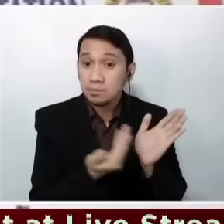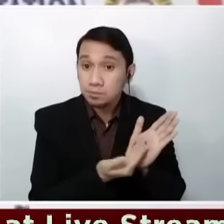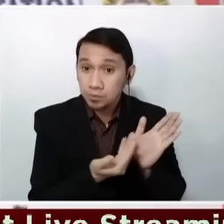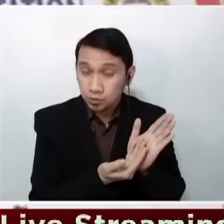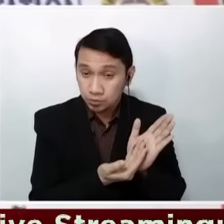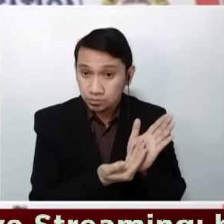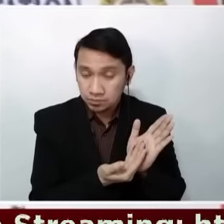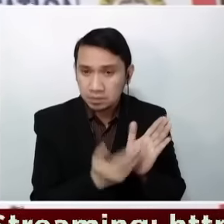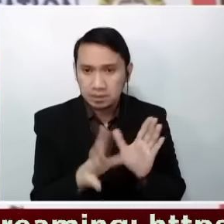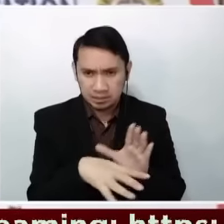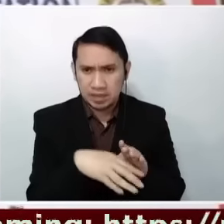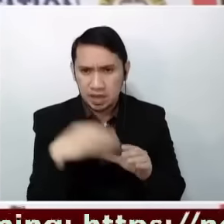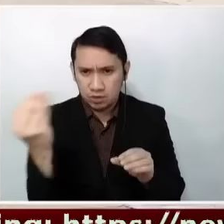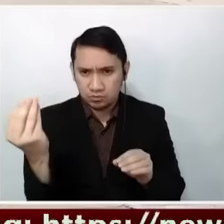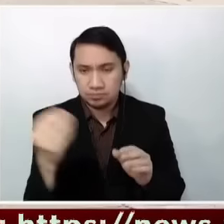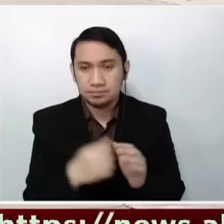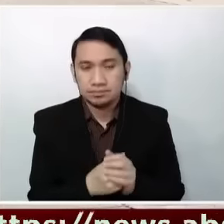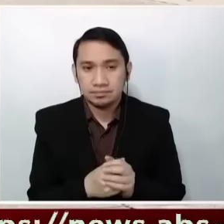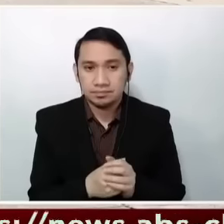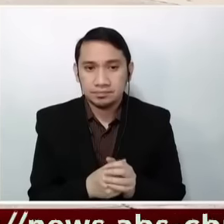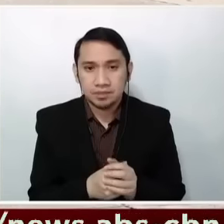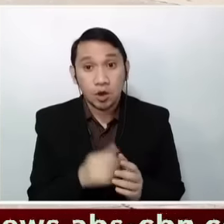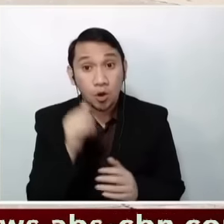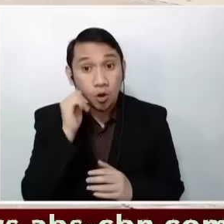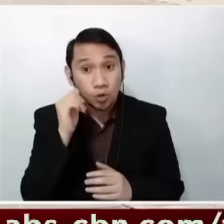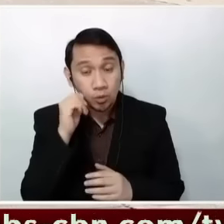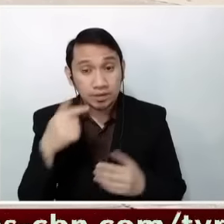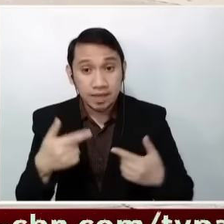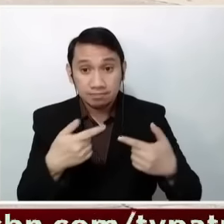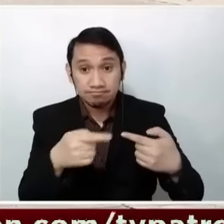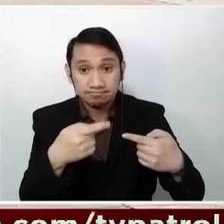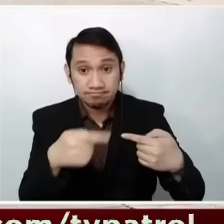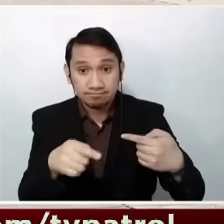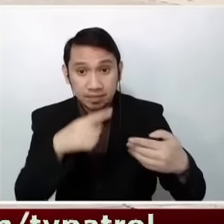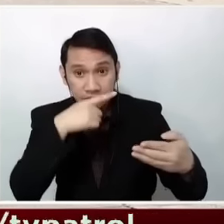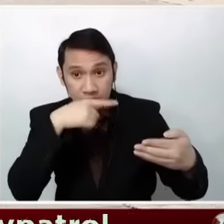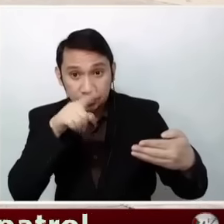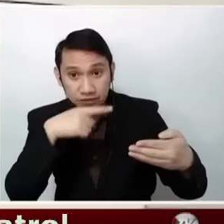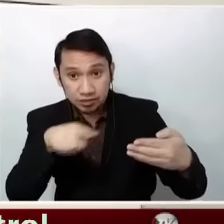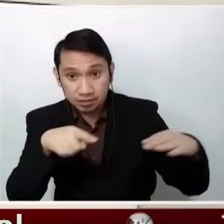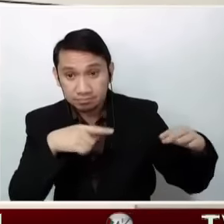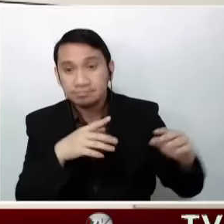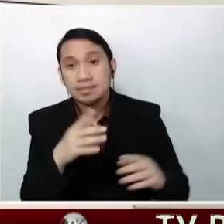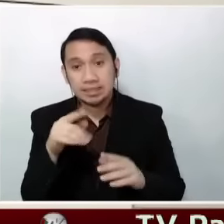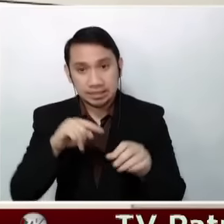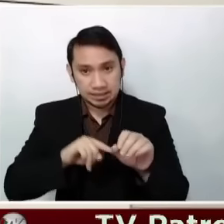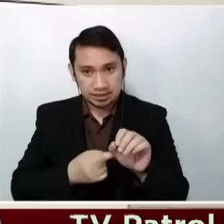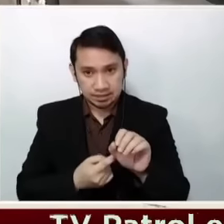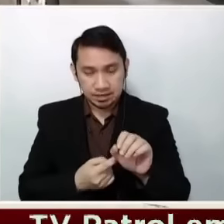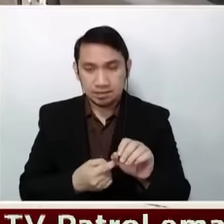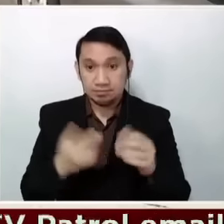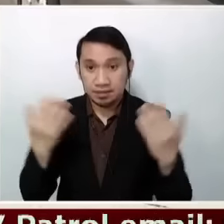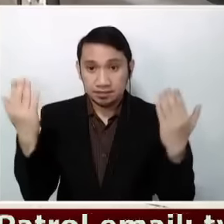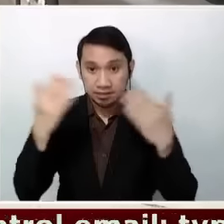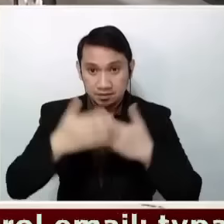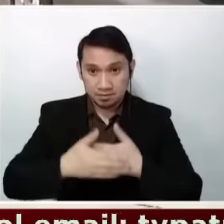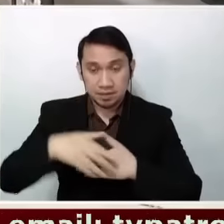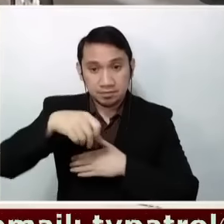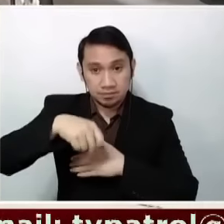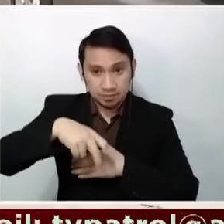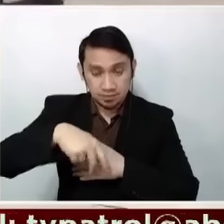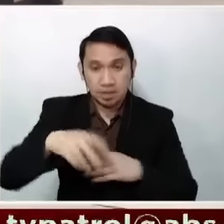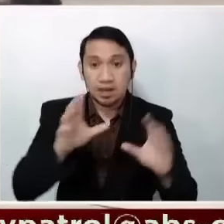ng kalsada. Kaliwat ka ng checkpoint kasi ang daraanan mo simula mamayang hating gabi. Company ID at quarantine